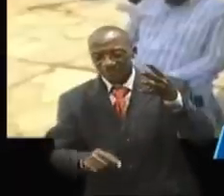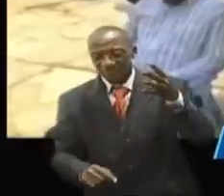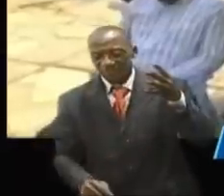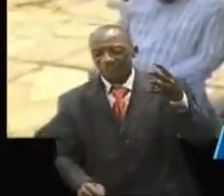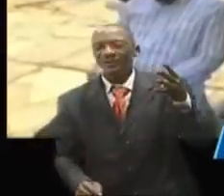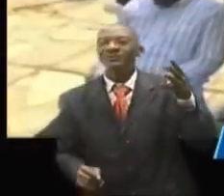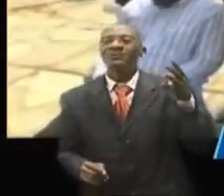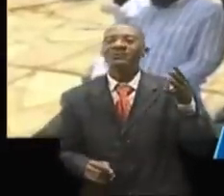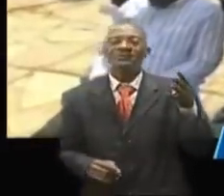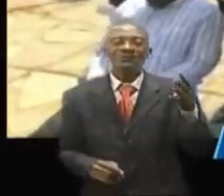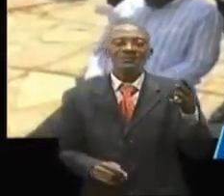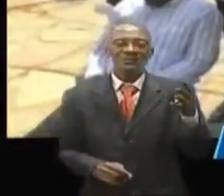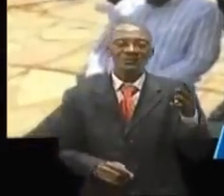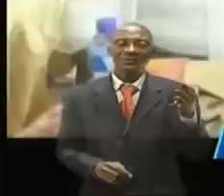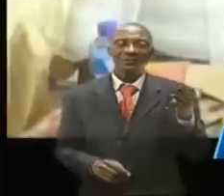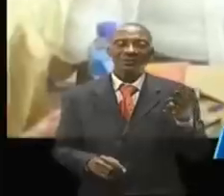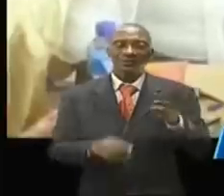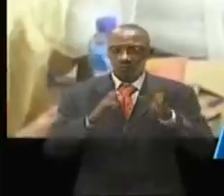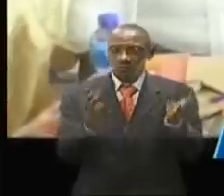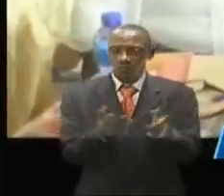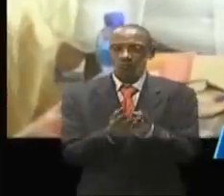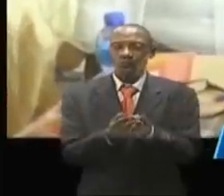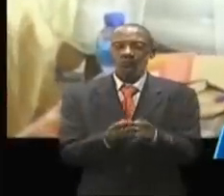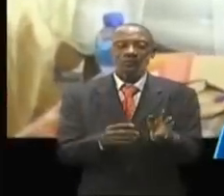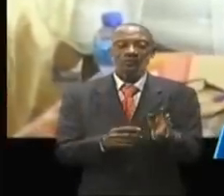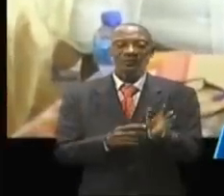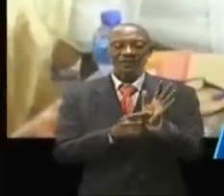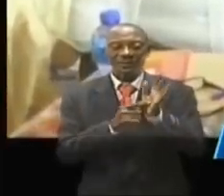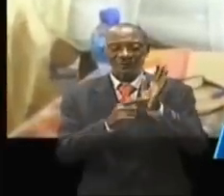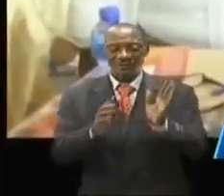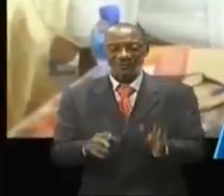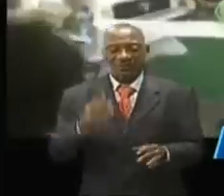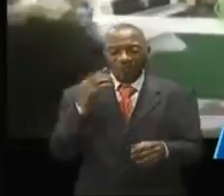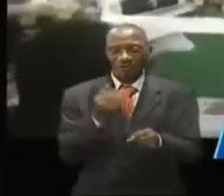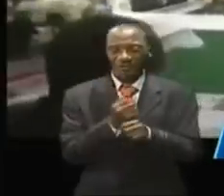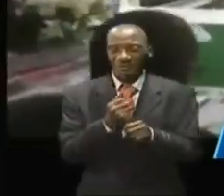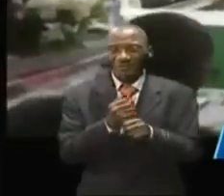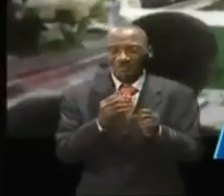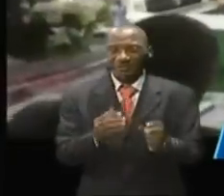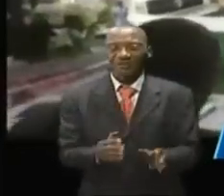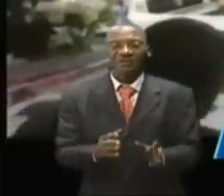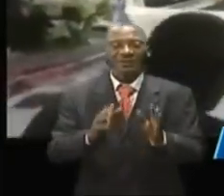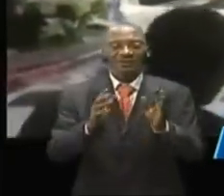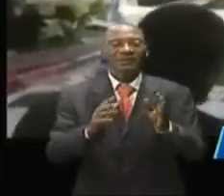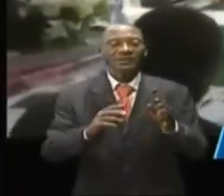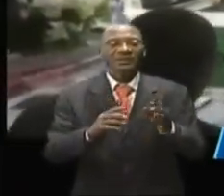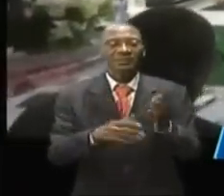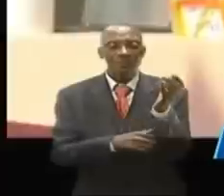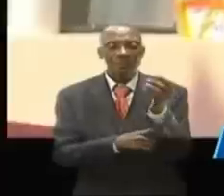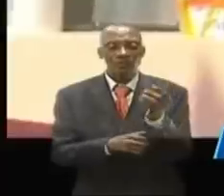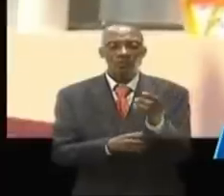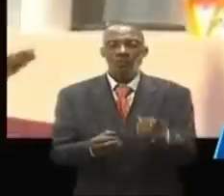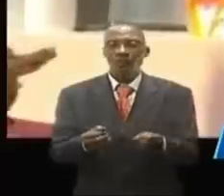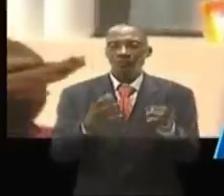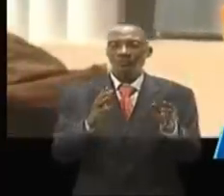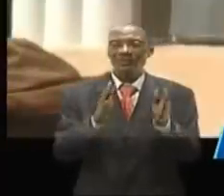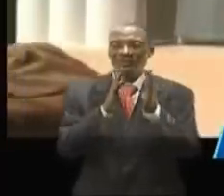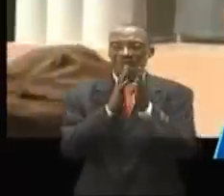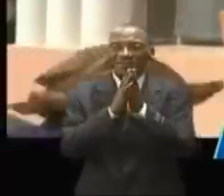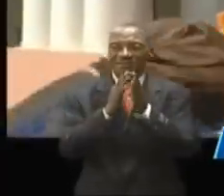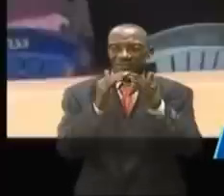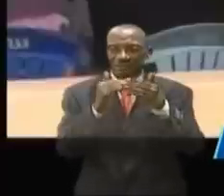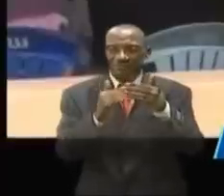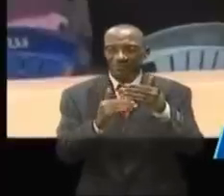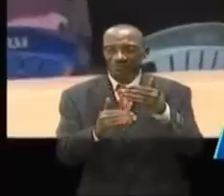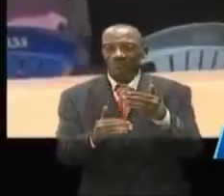en course, CDT Confédération démocratique du travail et CSC Confédération des syndicats chrétiens, a suivi à la